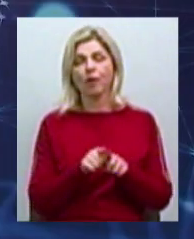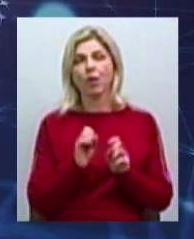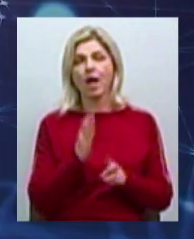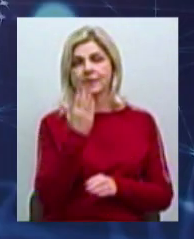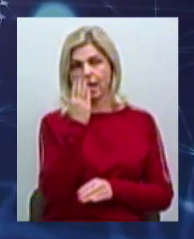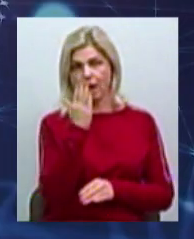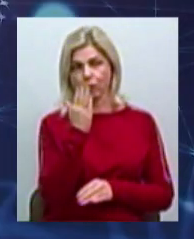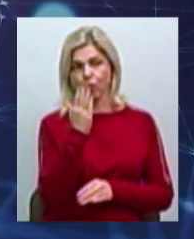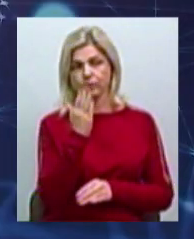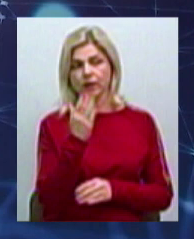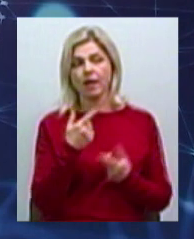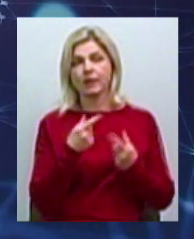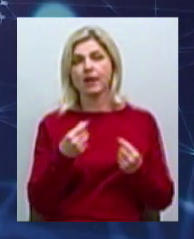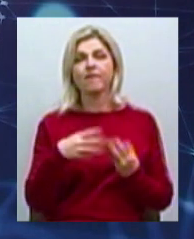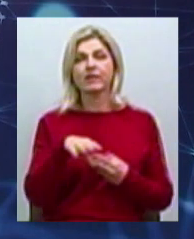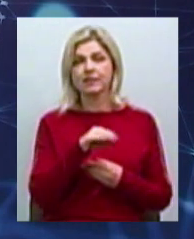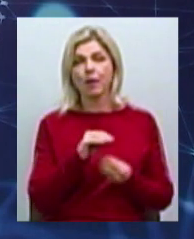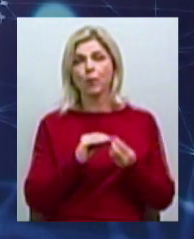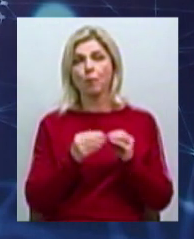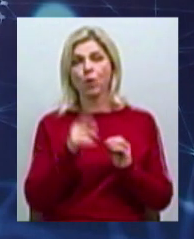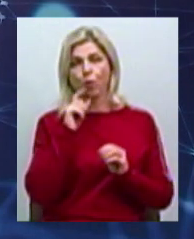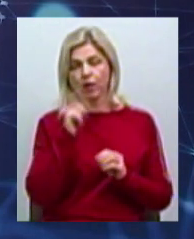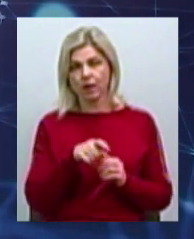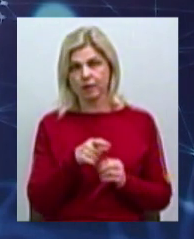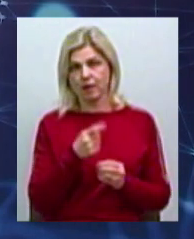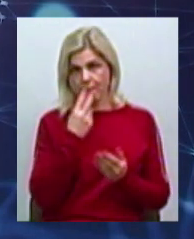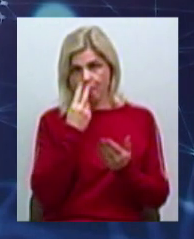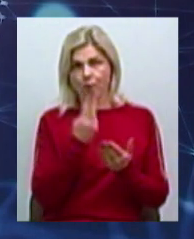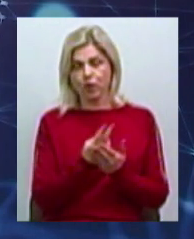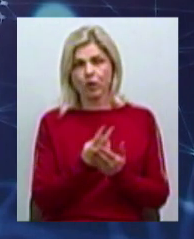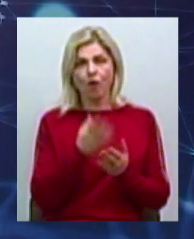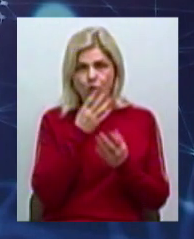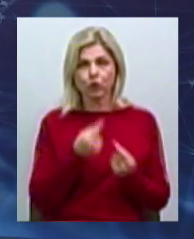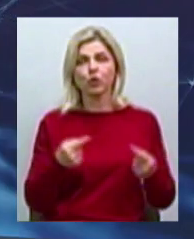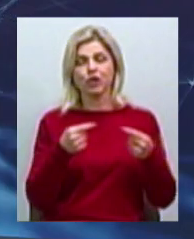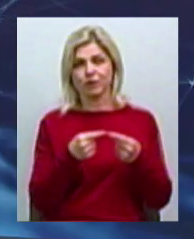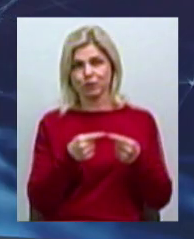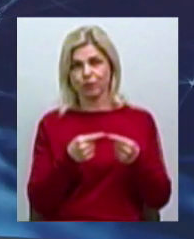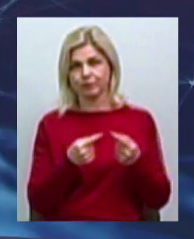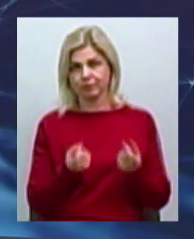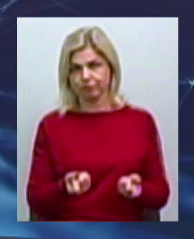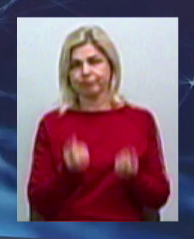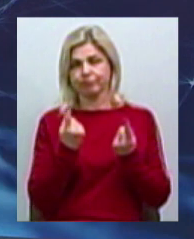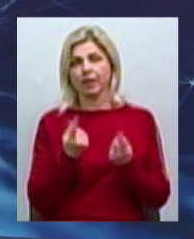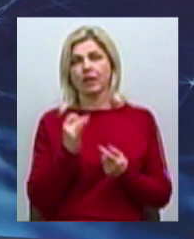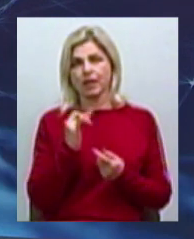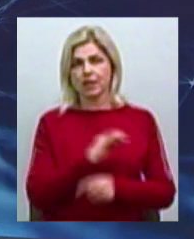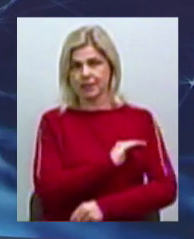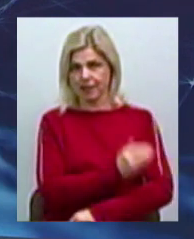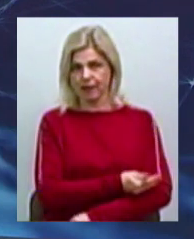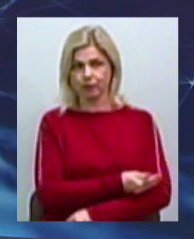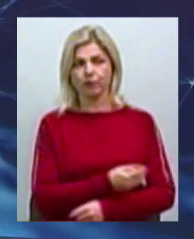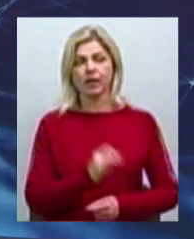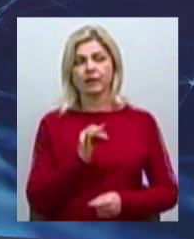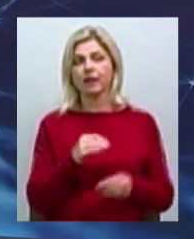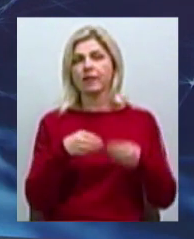дзеркалом, де всі проблеми України відбилися одночасно і доволі сильно. Тому не